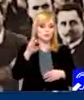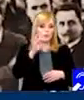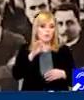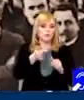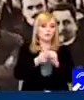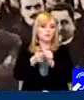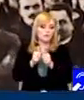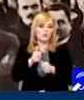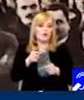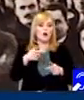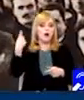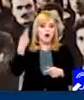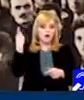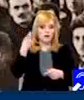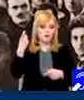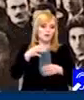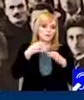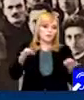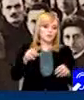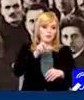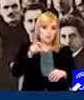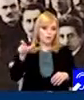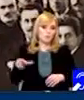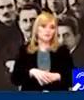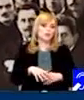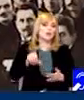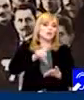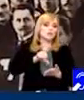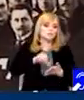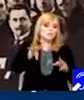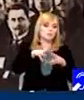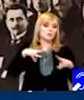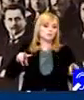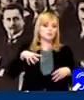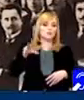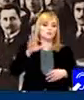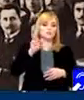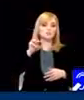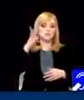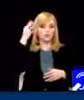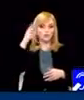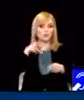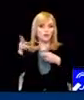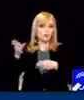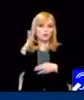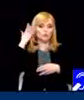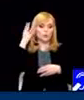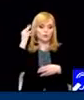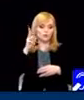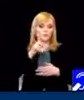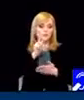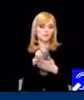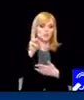despre reforma agrară, garantarea libertăților cetățenești, organizarea locală și prezența în Parlament a reprezentanților basarabeni. Cel mai